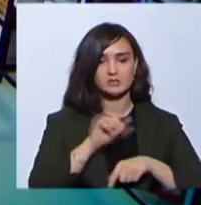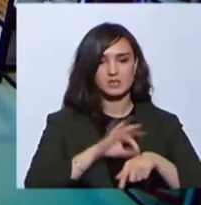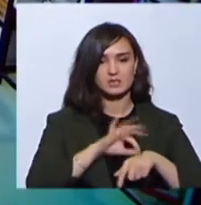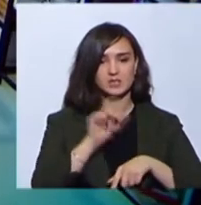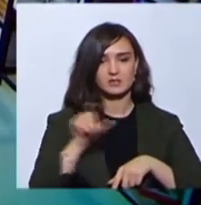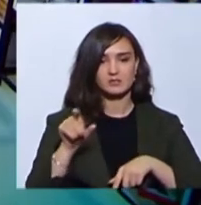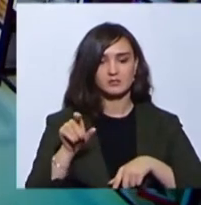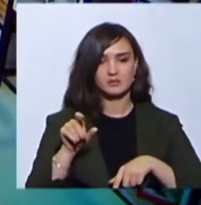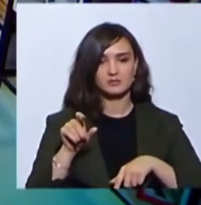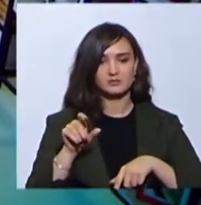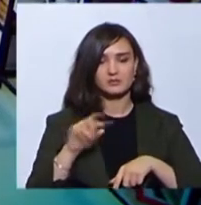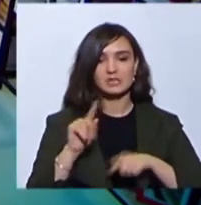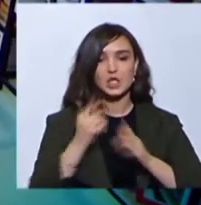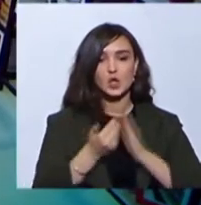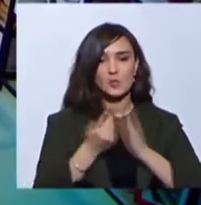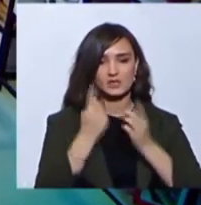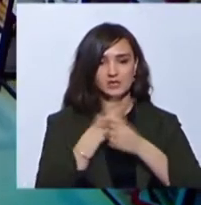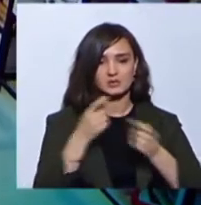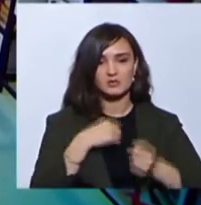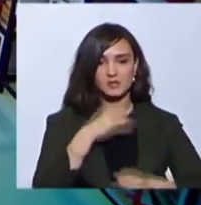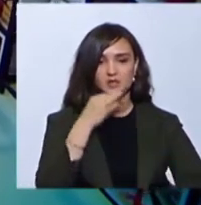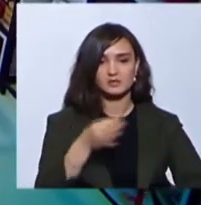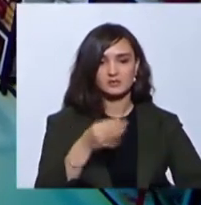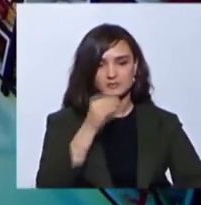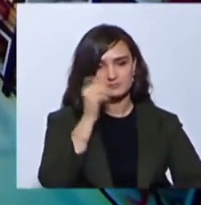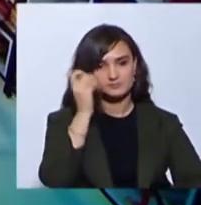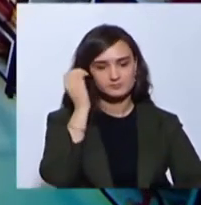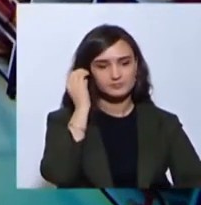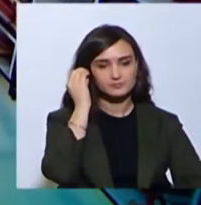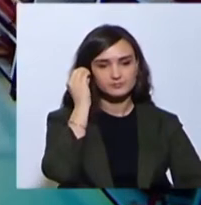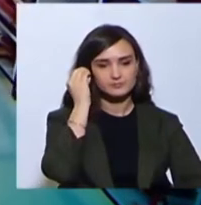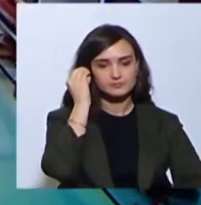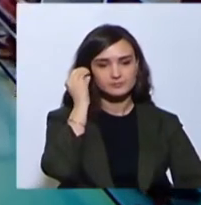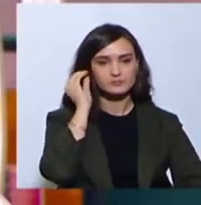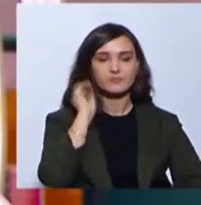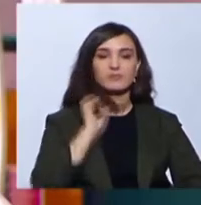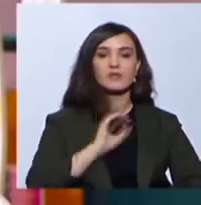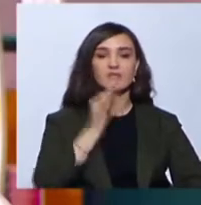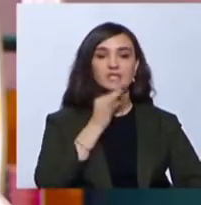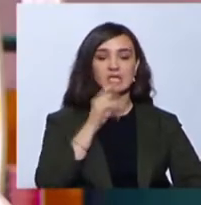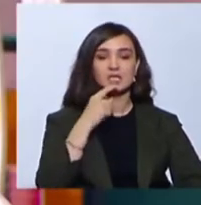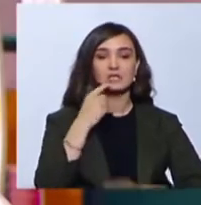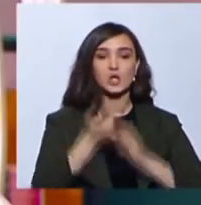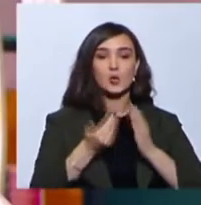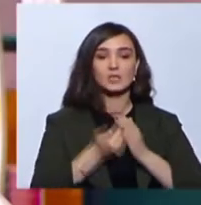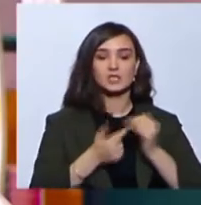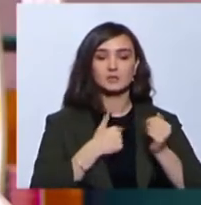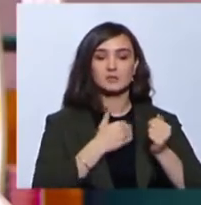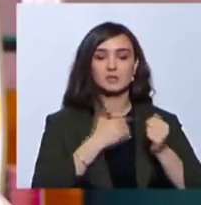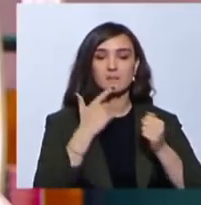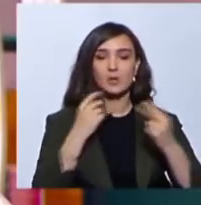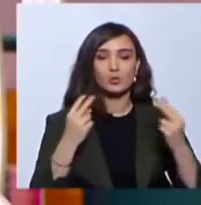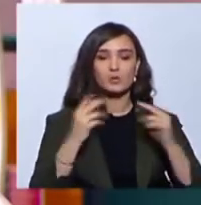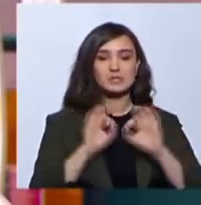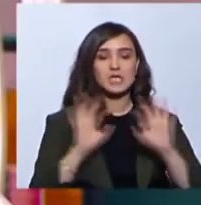პაციენტები და რა რეკომენდაციები შეიძლება ჩვენ მათ მივცეთ ამისთვის? უკაცრავად ნათი, ვიდრე იტყვით რეკომენდაციებზე, მე მინდა